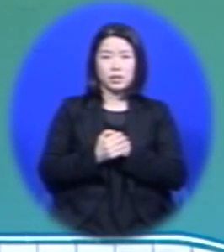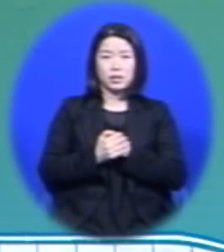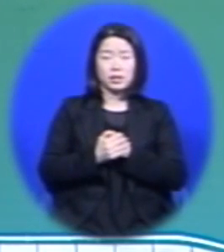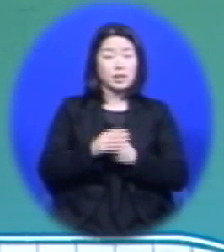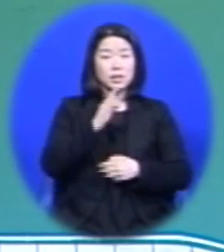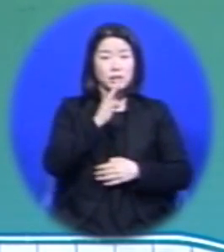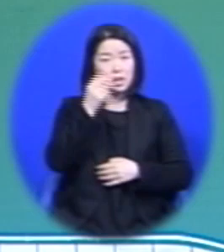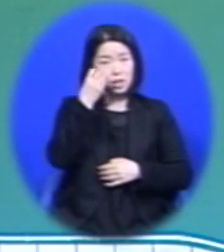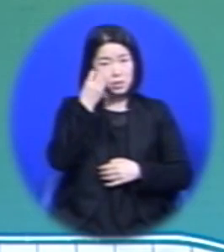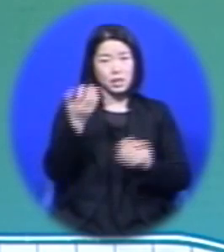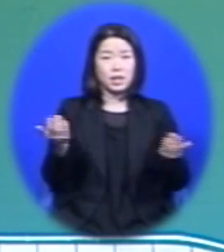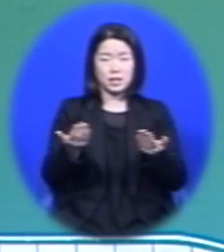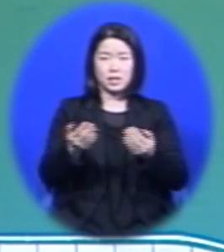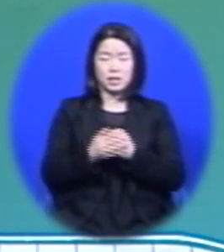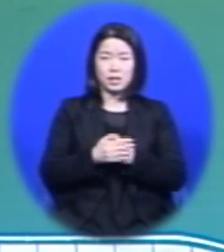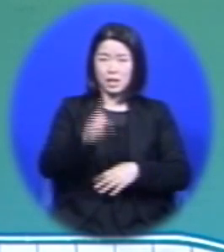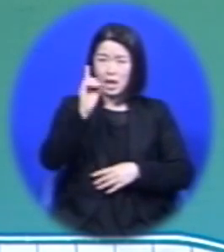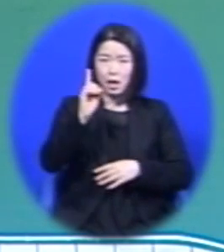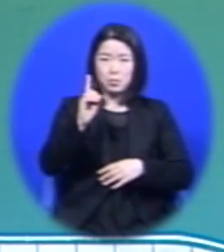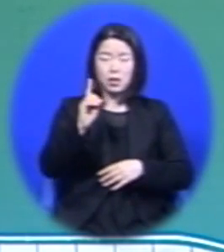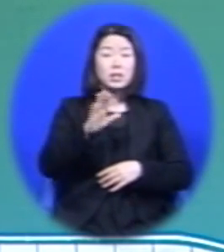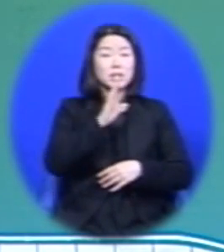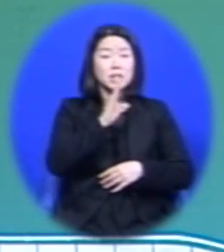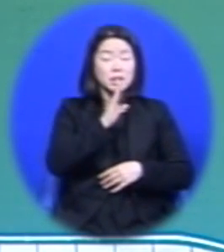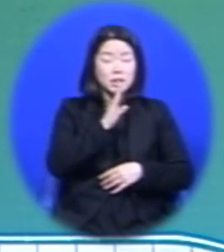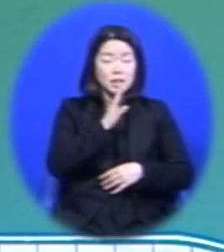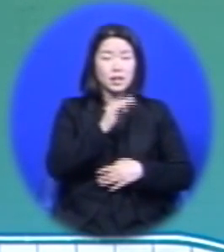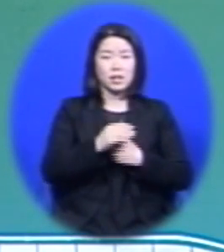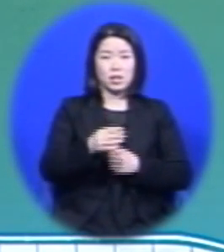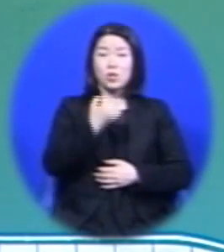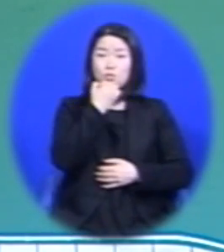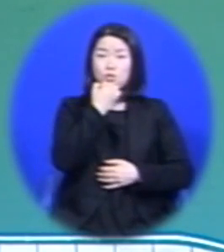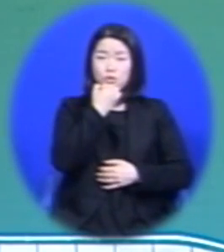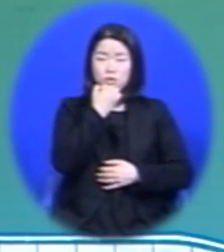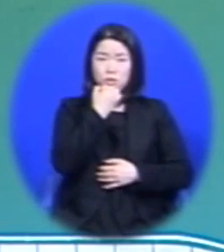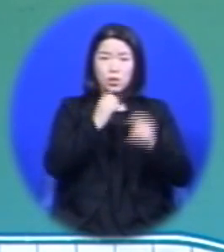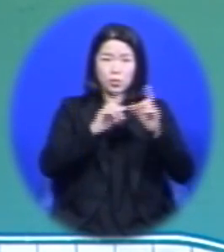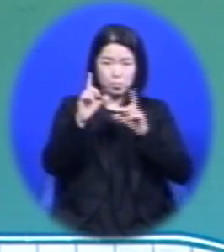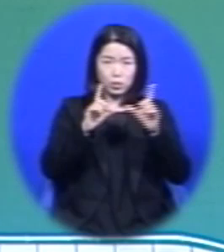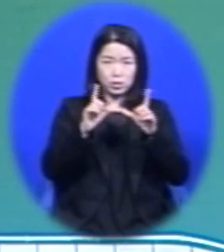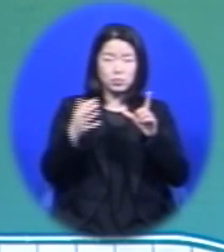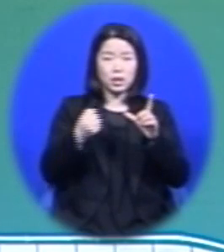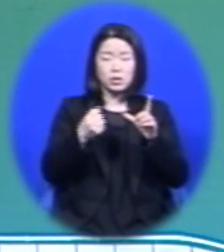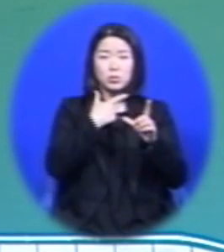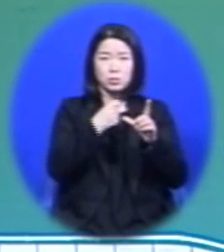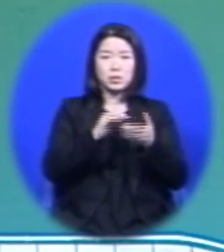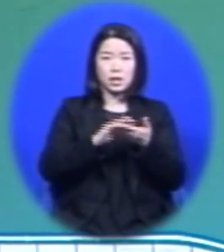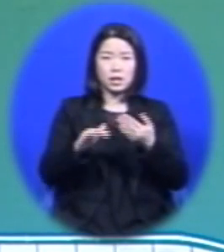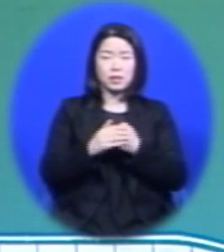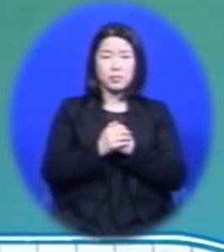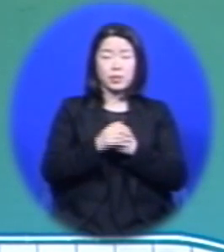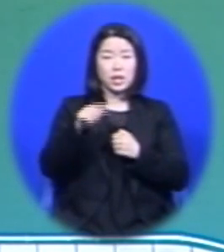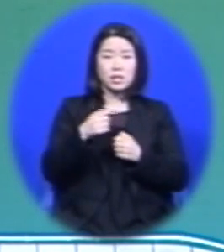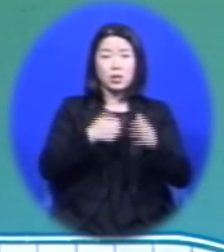깨달았습니다. 참 이상한 일이죠. 한번 진심으로 웃는 웃음을 웃고 싶다.